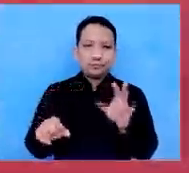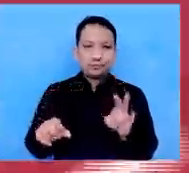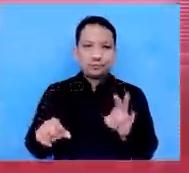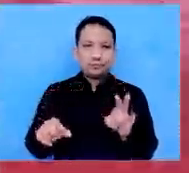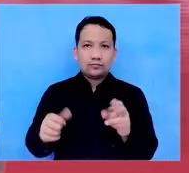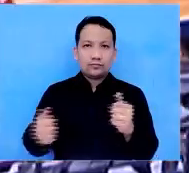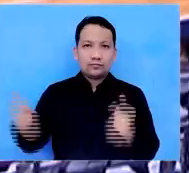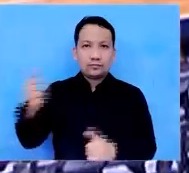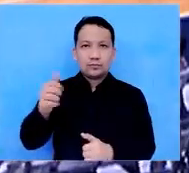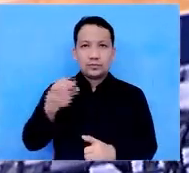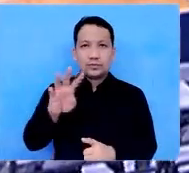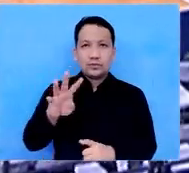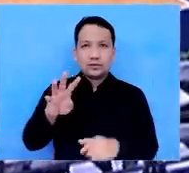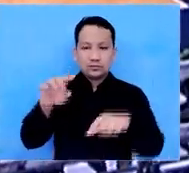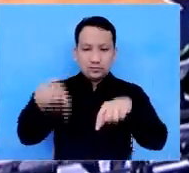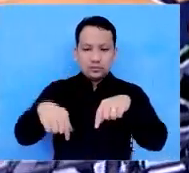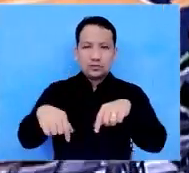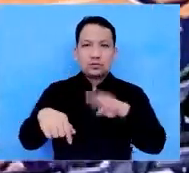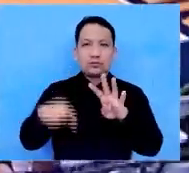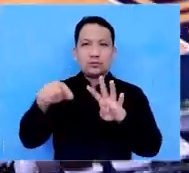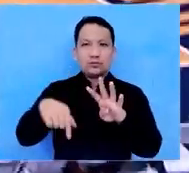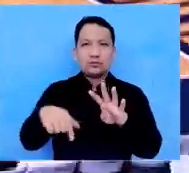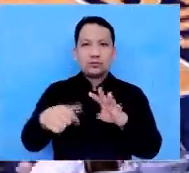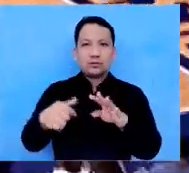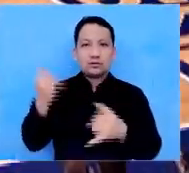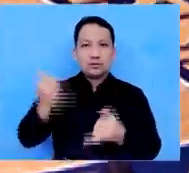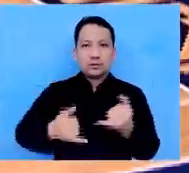sa fourth quarter. Ang final score,